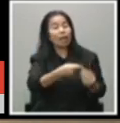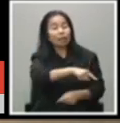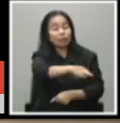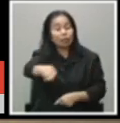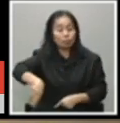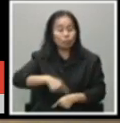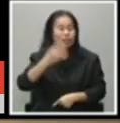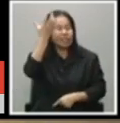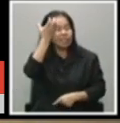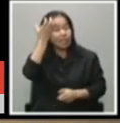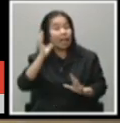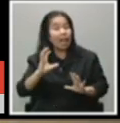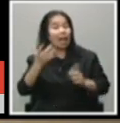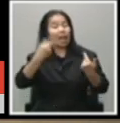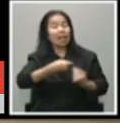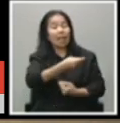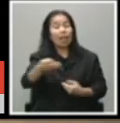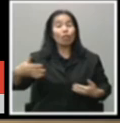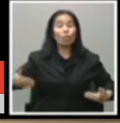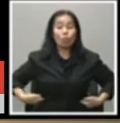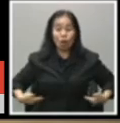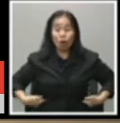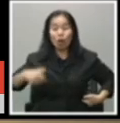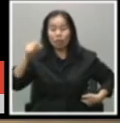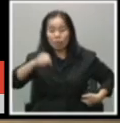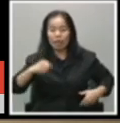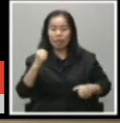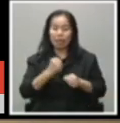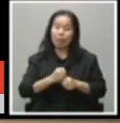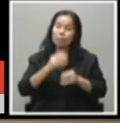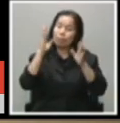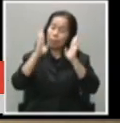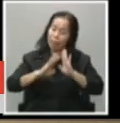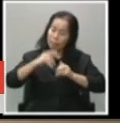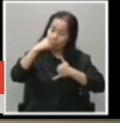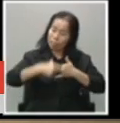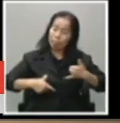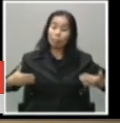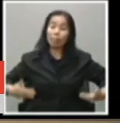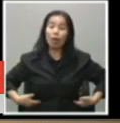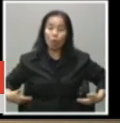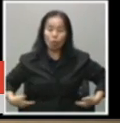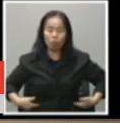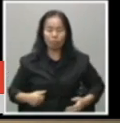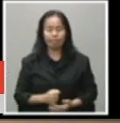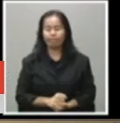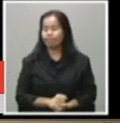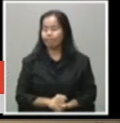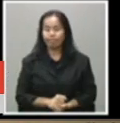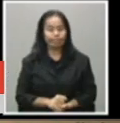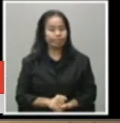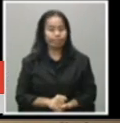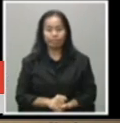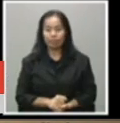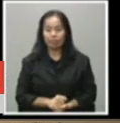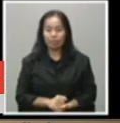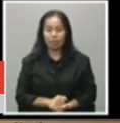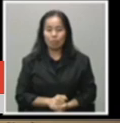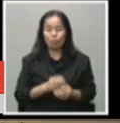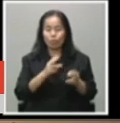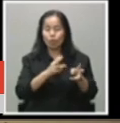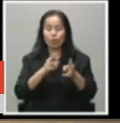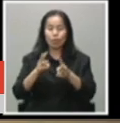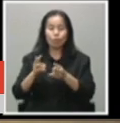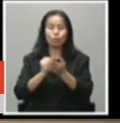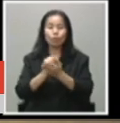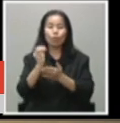าหัวเราะได้ด้วยการทำท่าทางตลกมันไม่ใช่เวลาที่ถูกต้องค่ะดิฉัน